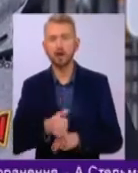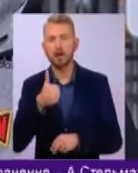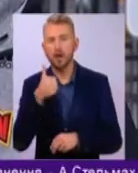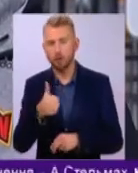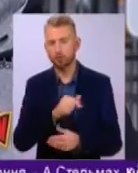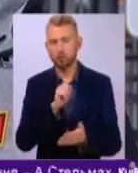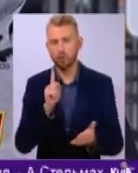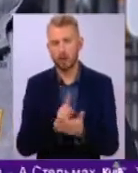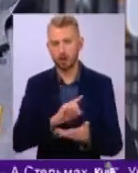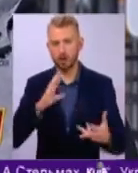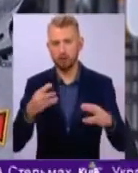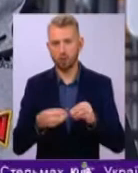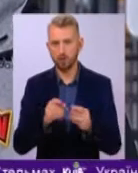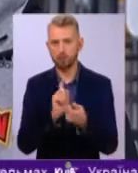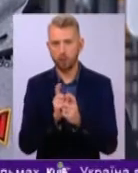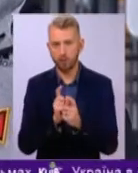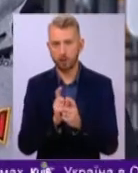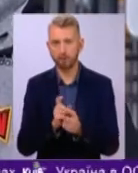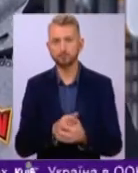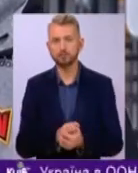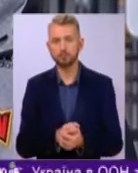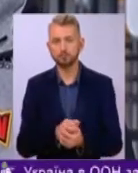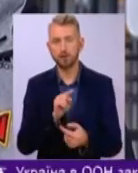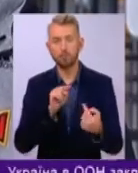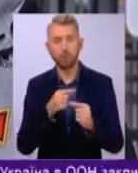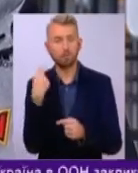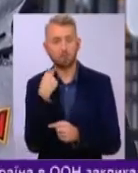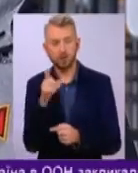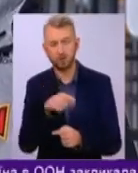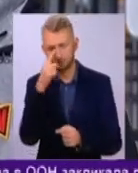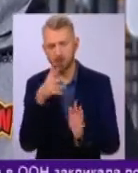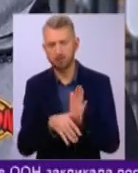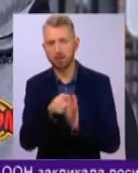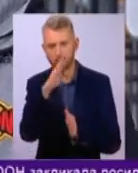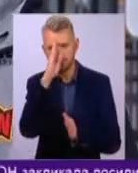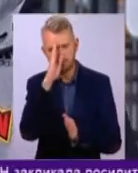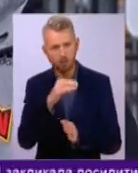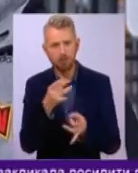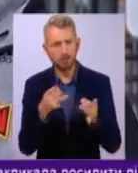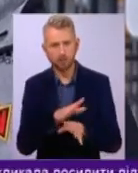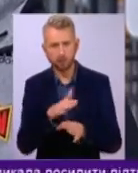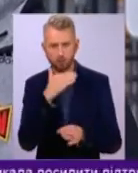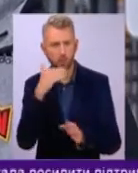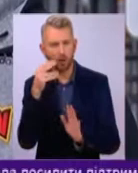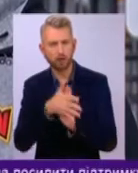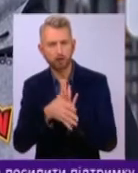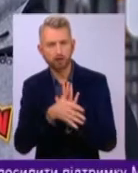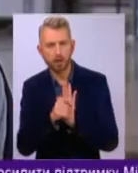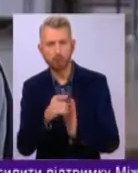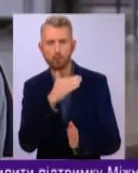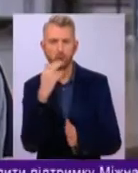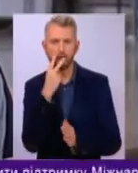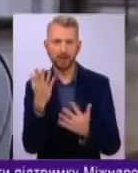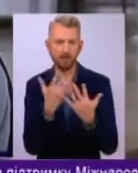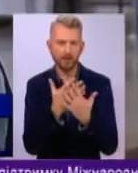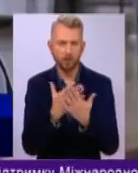і удачний ісход бою зі Скотом Куїгом, хоча розуміємо, парень непростий, дуже багато вивчали його, дуже багато дивилися відео.